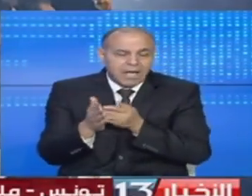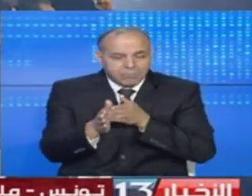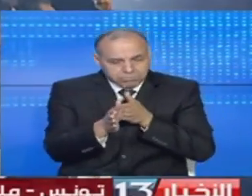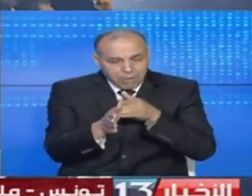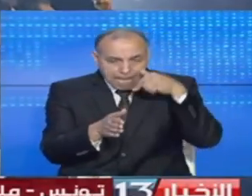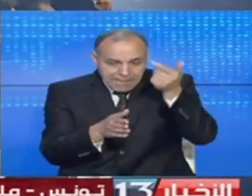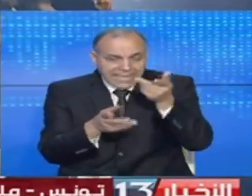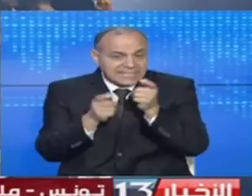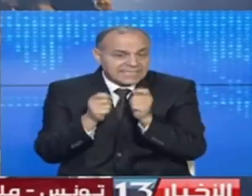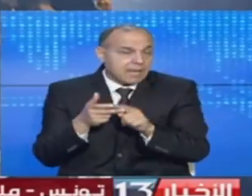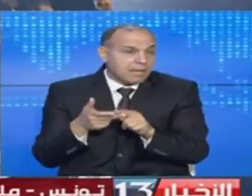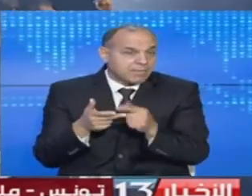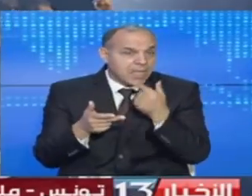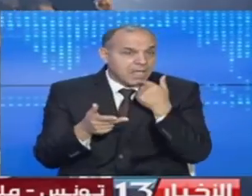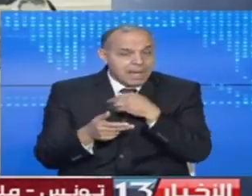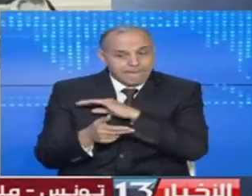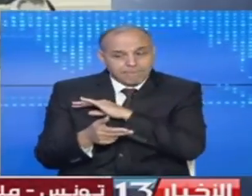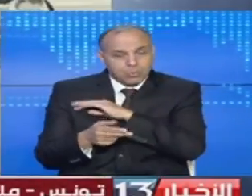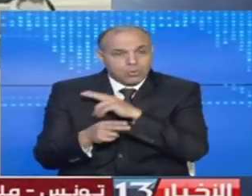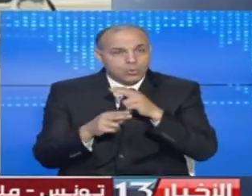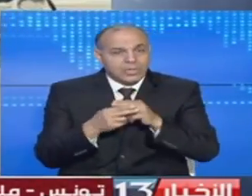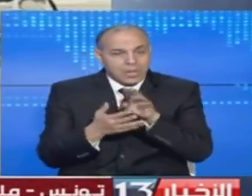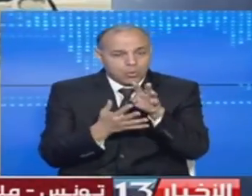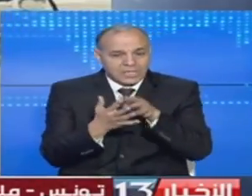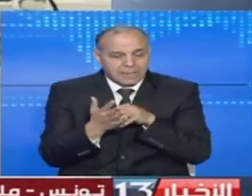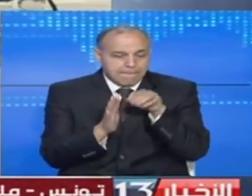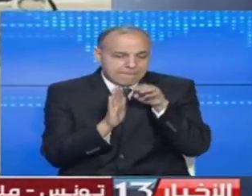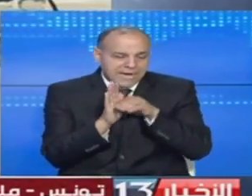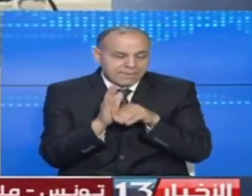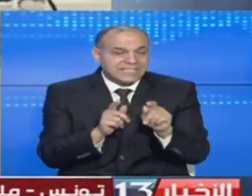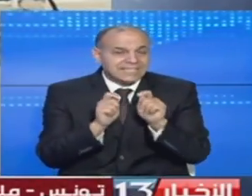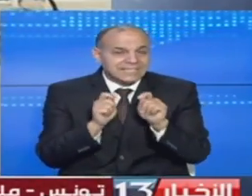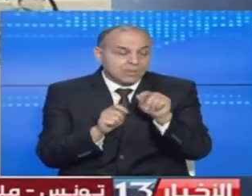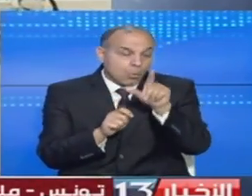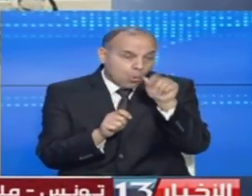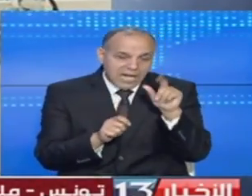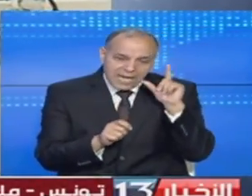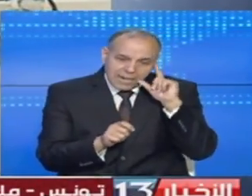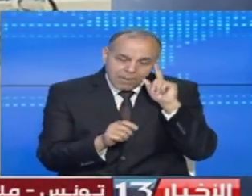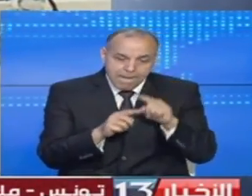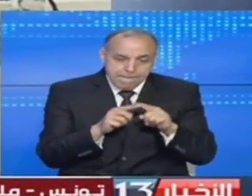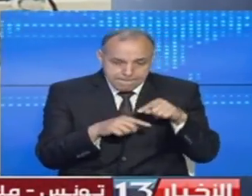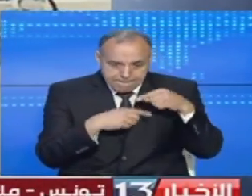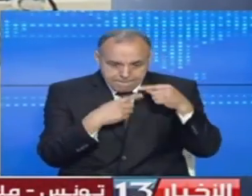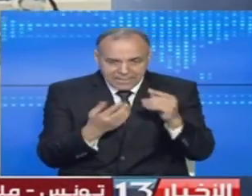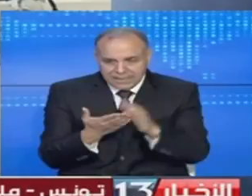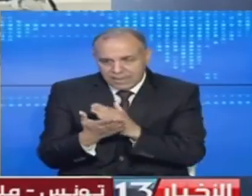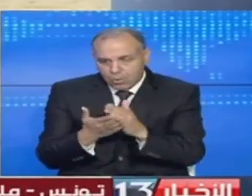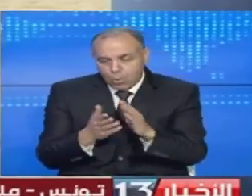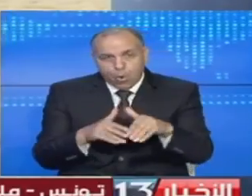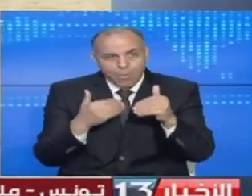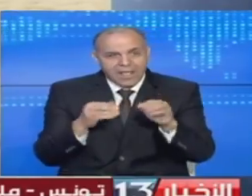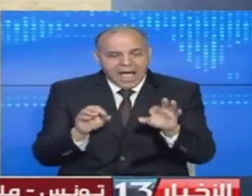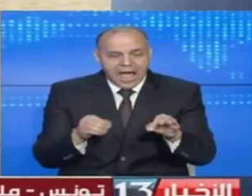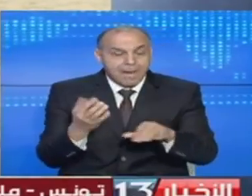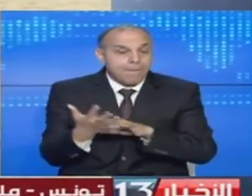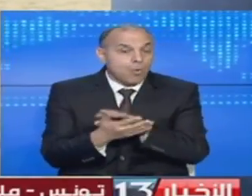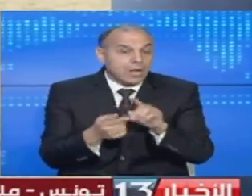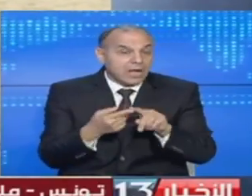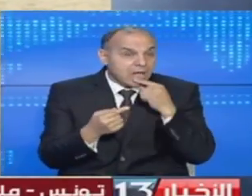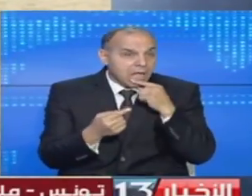طريق سياسيه تحت مسمى وثيقه البرنامج السياسي الوطني للمرحله التمهيديه للحل الشامل